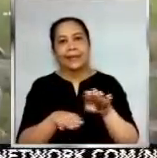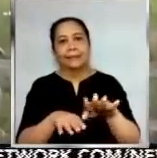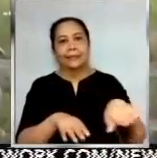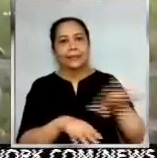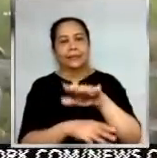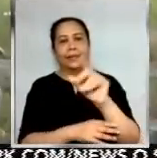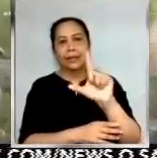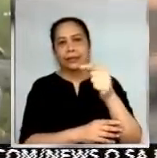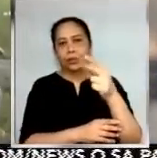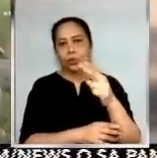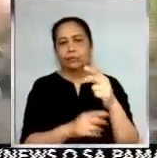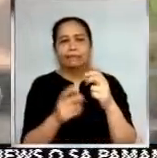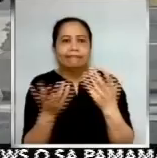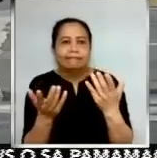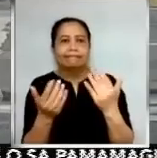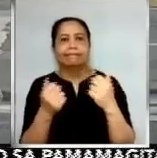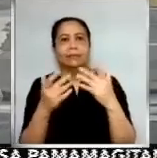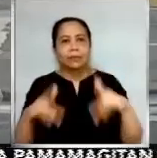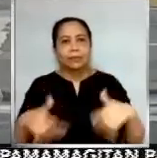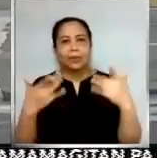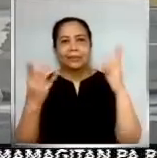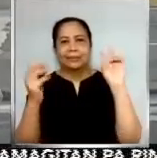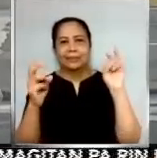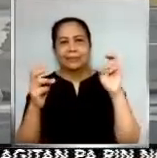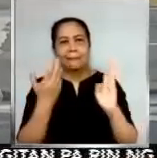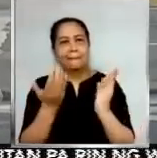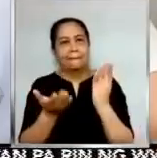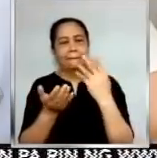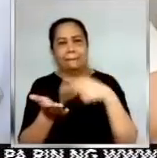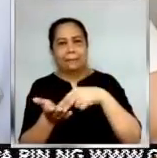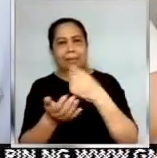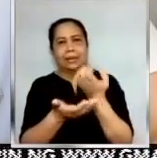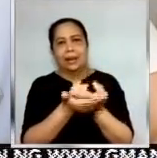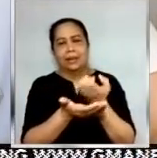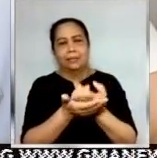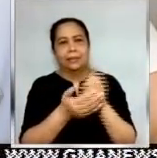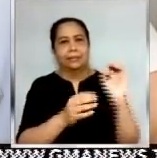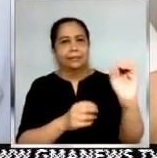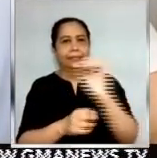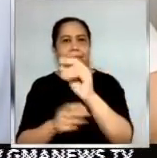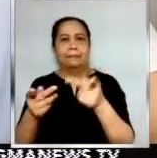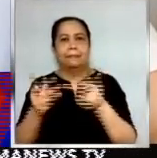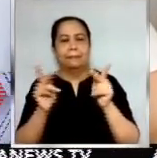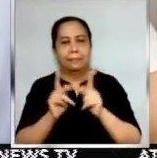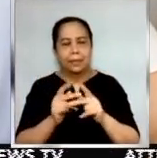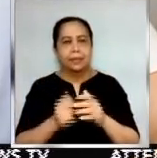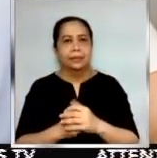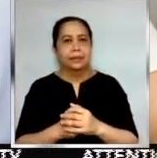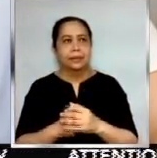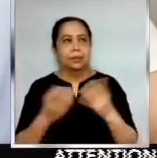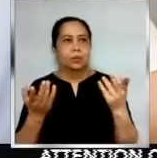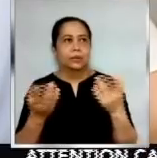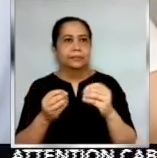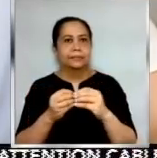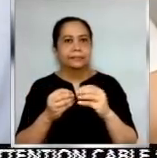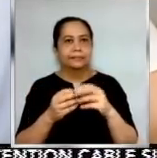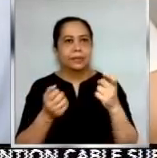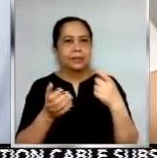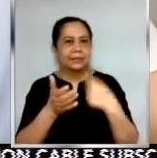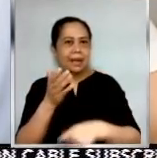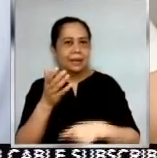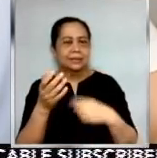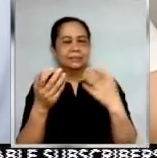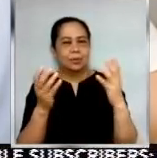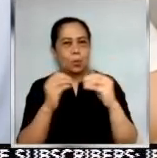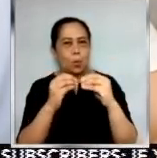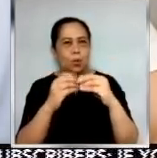kahit paano'y mabuhay ang ekonomiya sa kani-kanilang mga lugar. In-extend namin yung payment ng business taxes, no? From